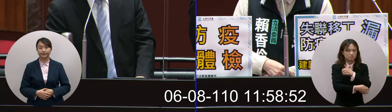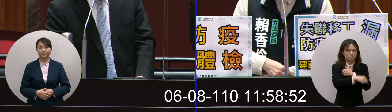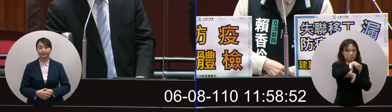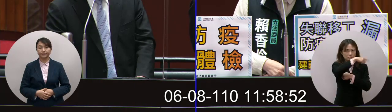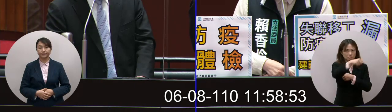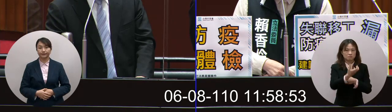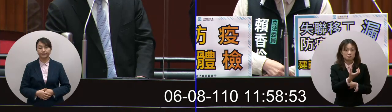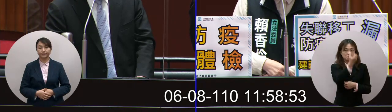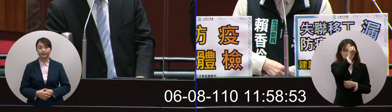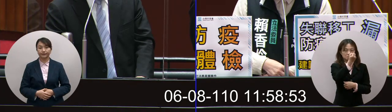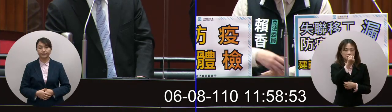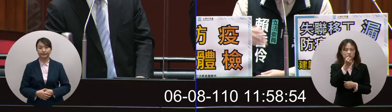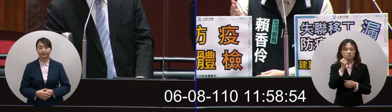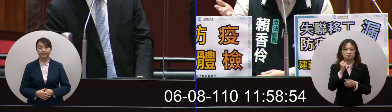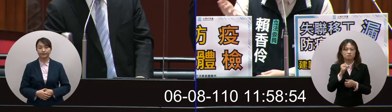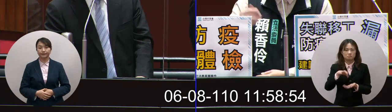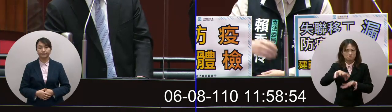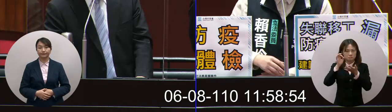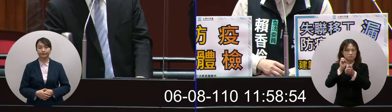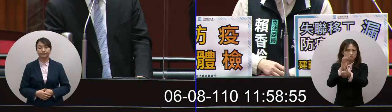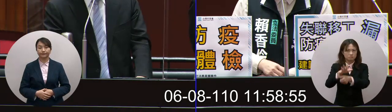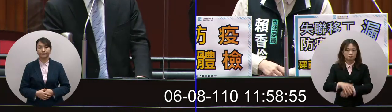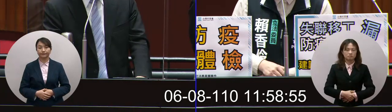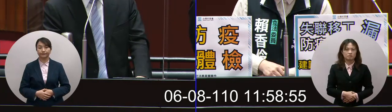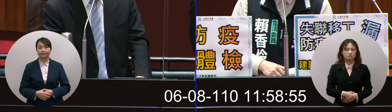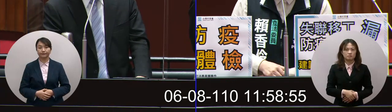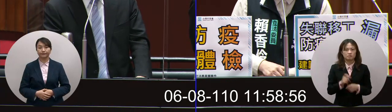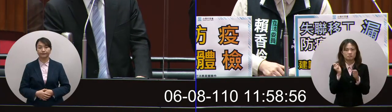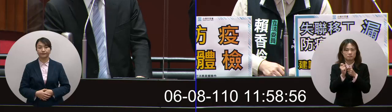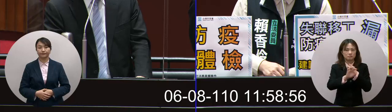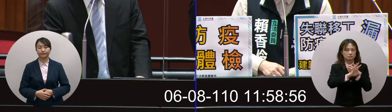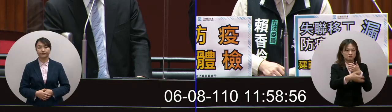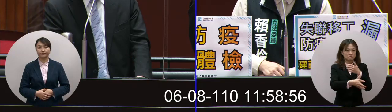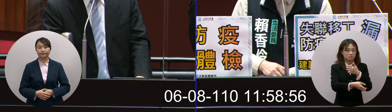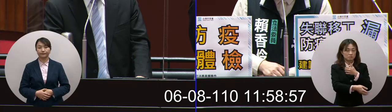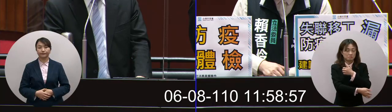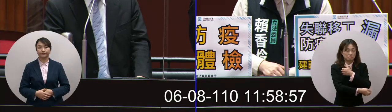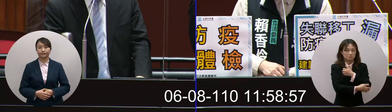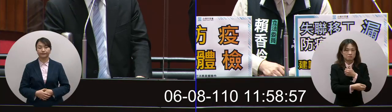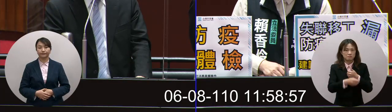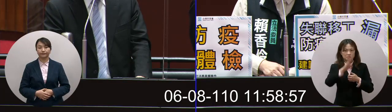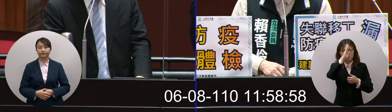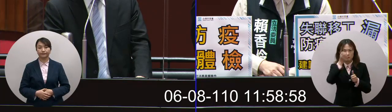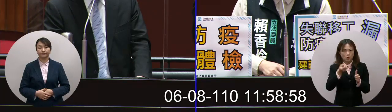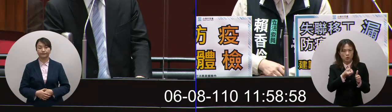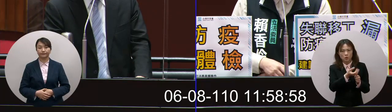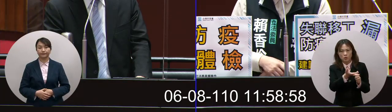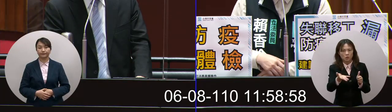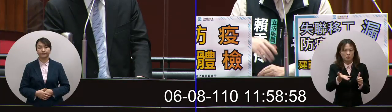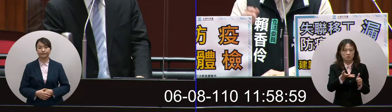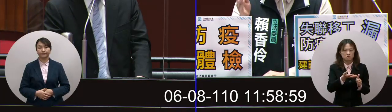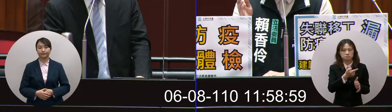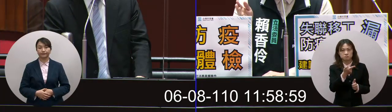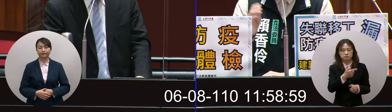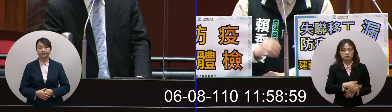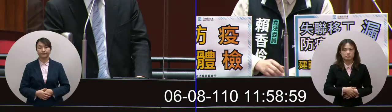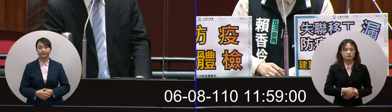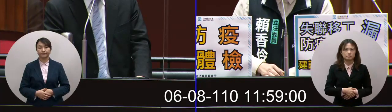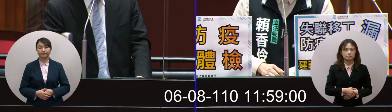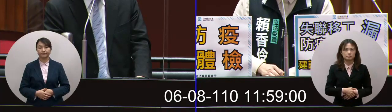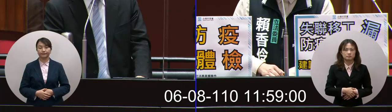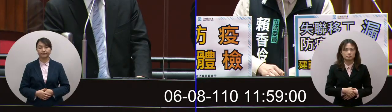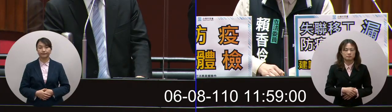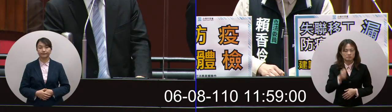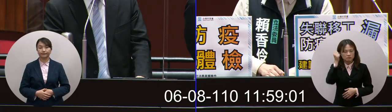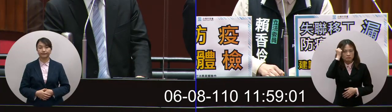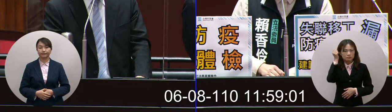做请命啊。那这个大家都知道，最近移工的染疫的状况，我都不细究。回到我最后一页，我记得这个